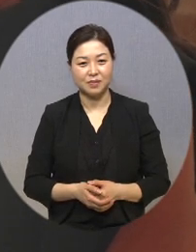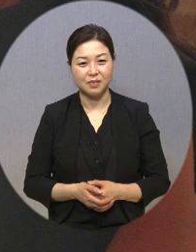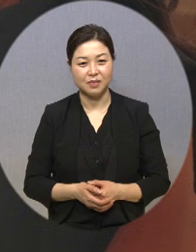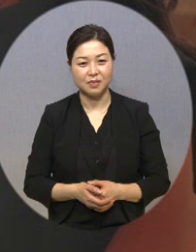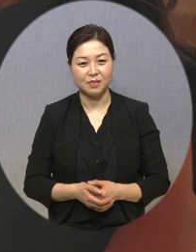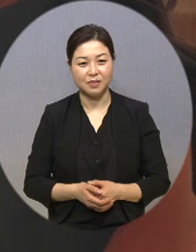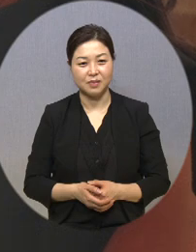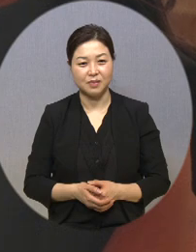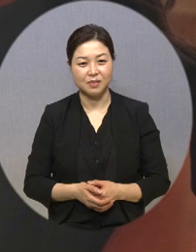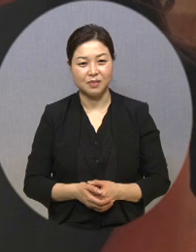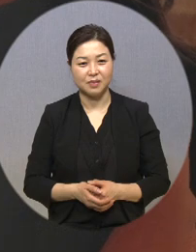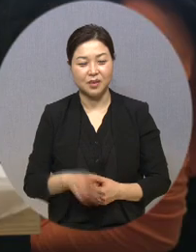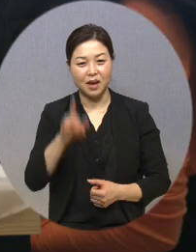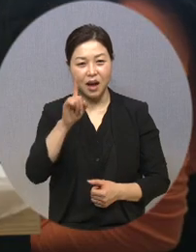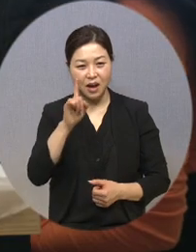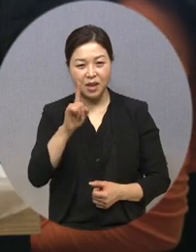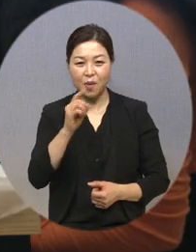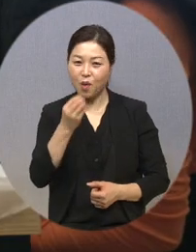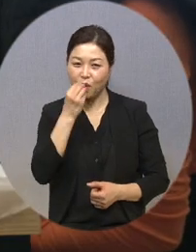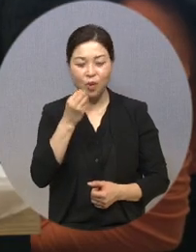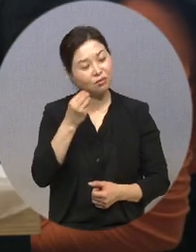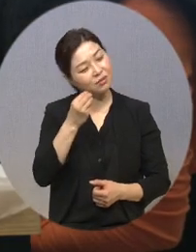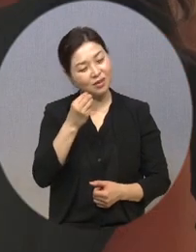나 하나만 먹고 잘 모르겠는데.